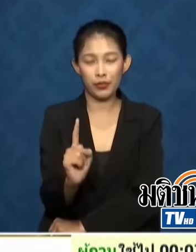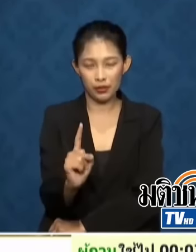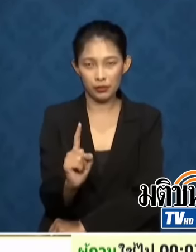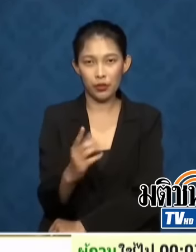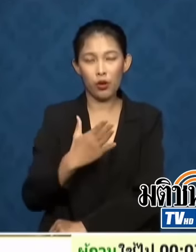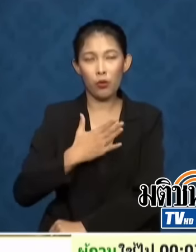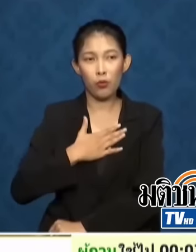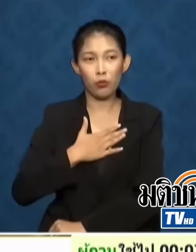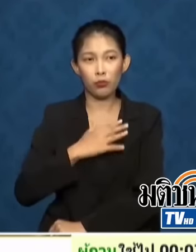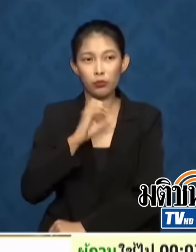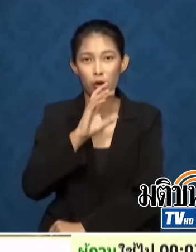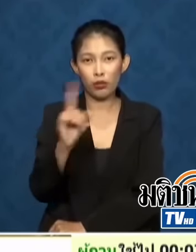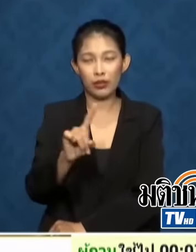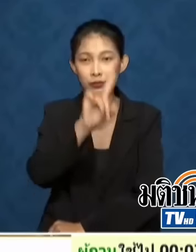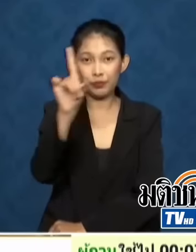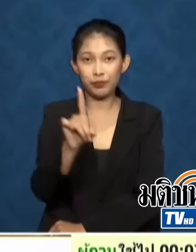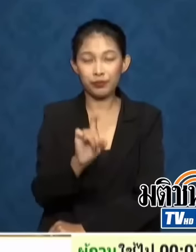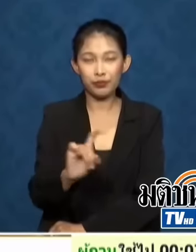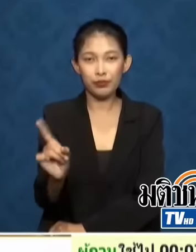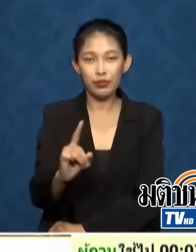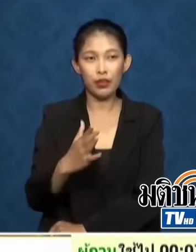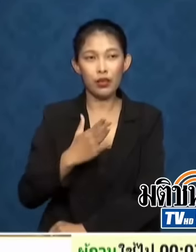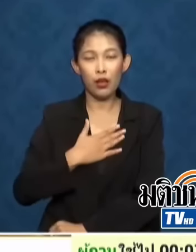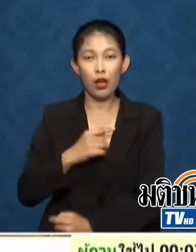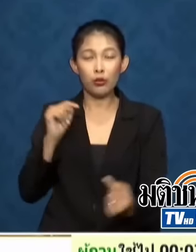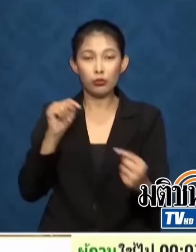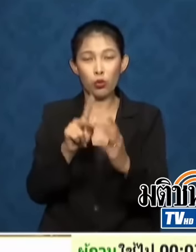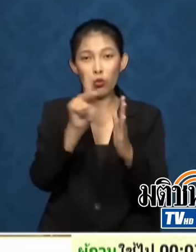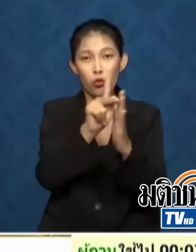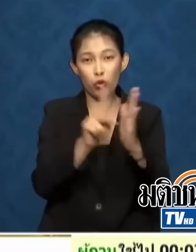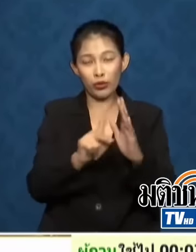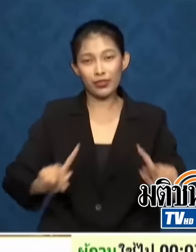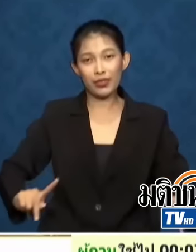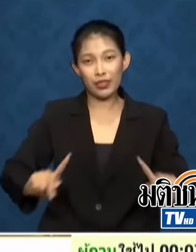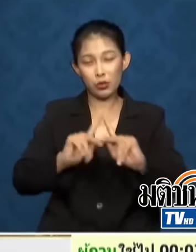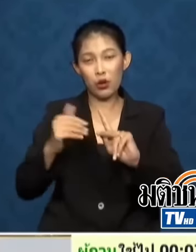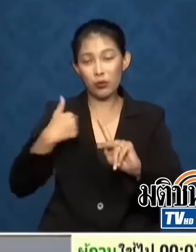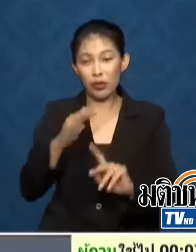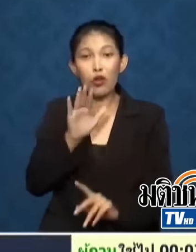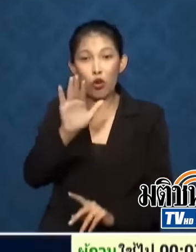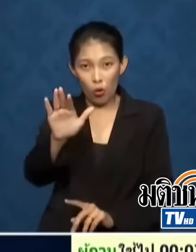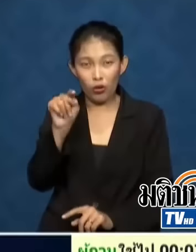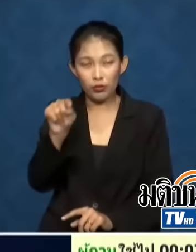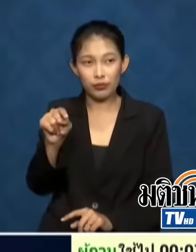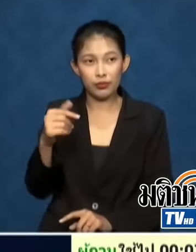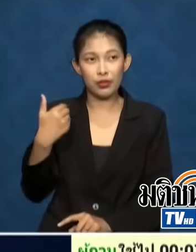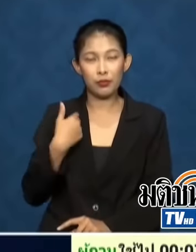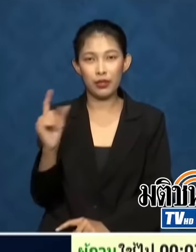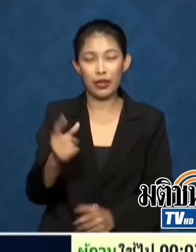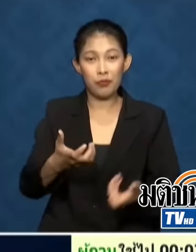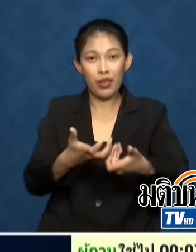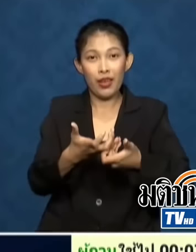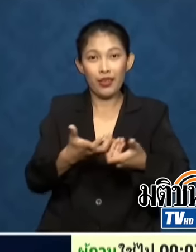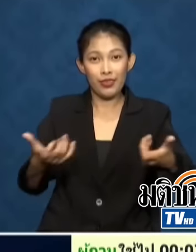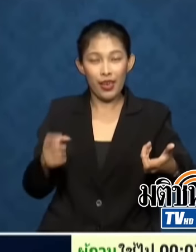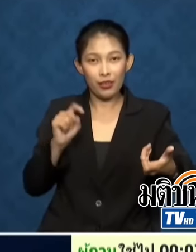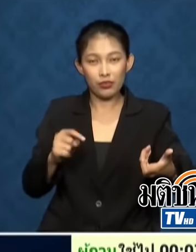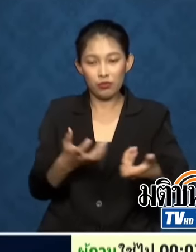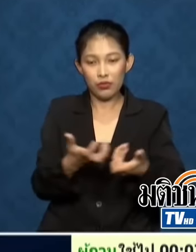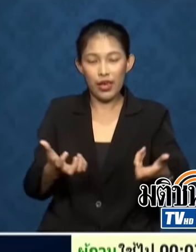ผมถึงเป็นอย่างนี้ฮะว่าไอตอนที่เราพูดถึงกฎกระทรวงเนี่ยซึ่งเป็นของท่านเองเนี่ยเขาไม่ให้แยกจากค